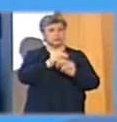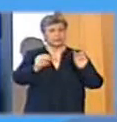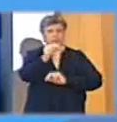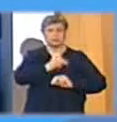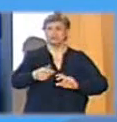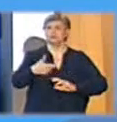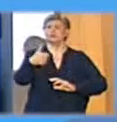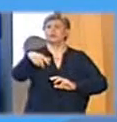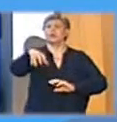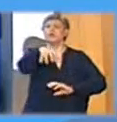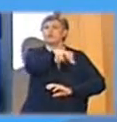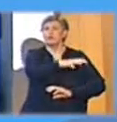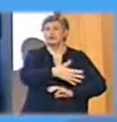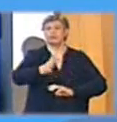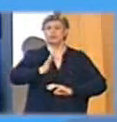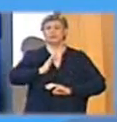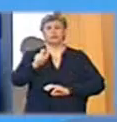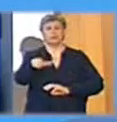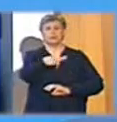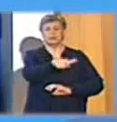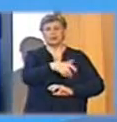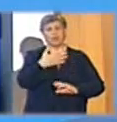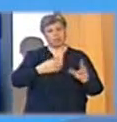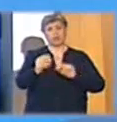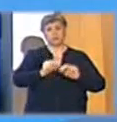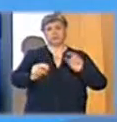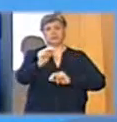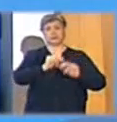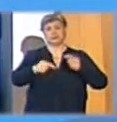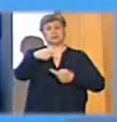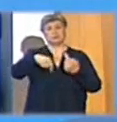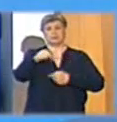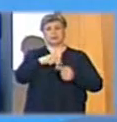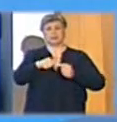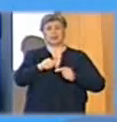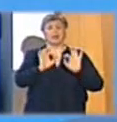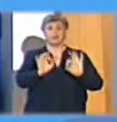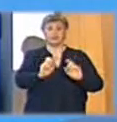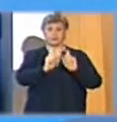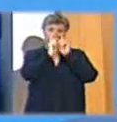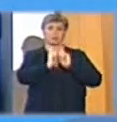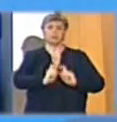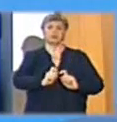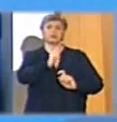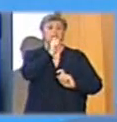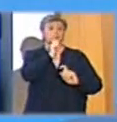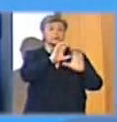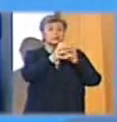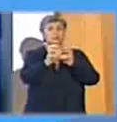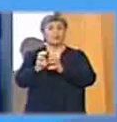και πολίτες. Βεβαίως απαιτείται η συζήτηση με τα πολιτικά κόμματα και θα γίνουν όλες οι απαραίτητες